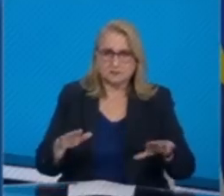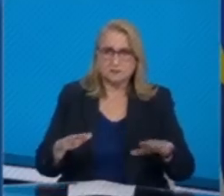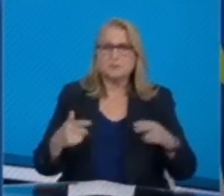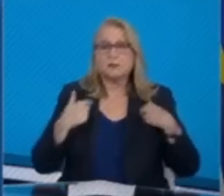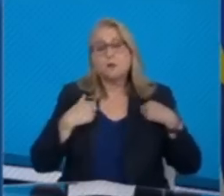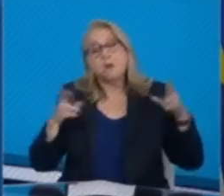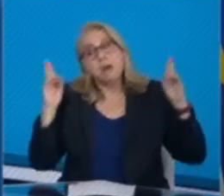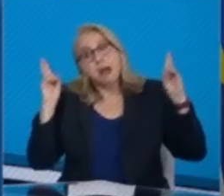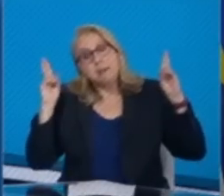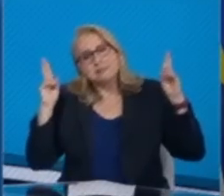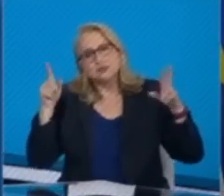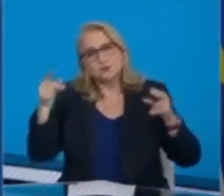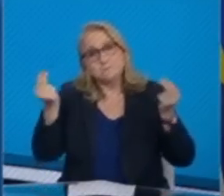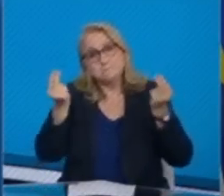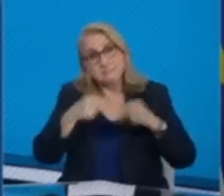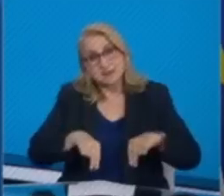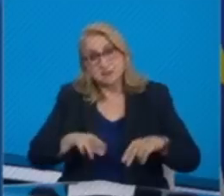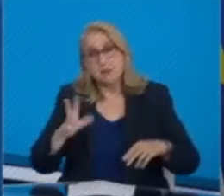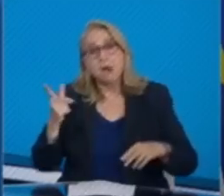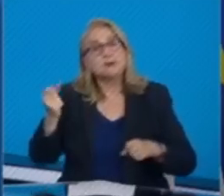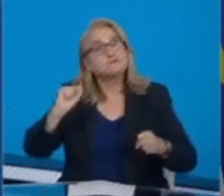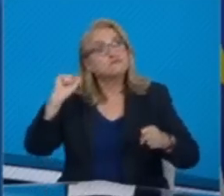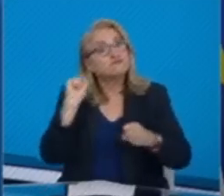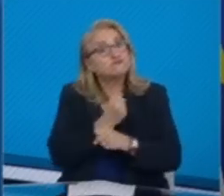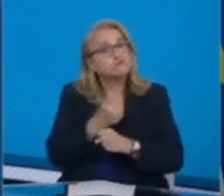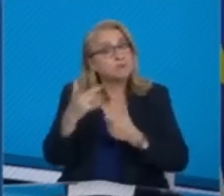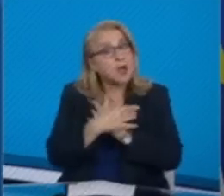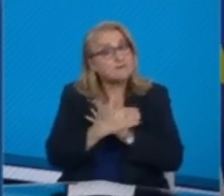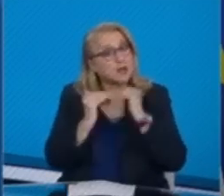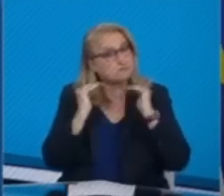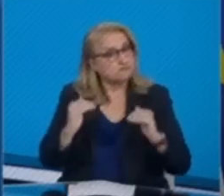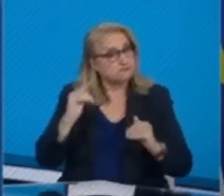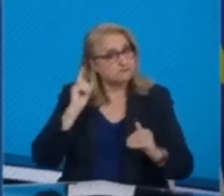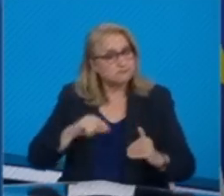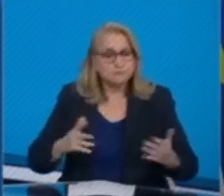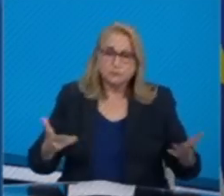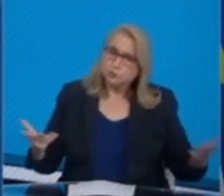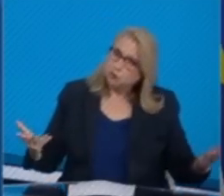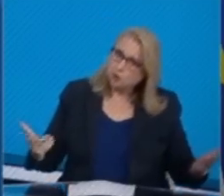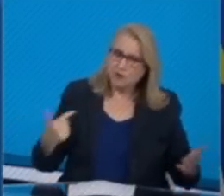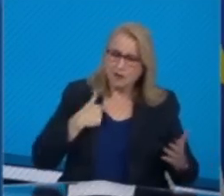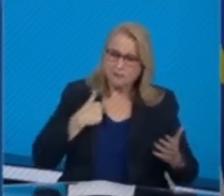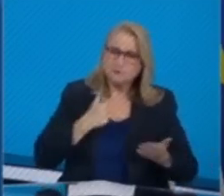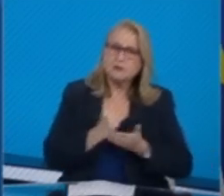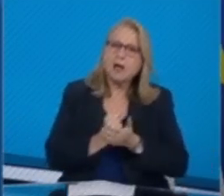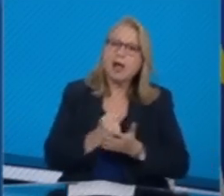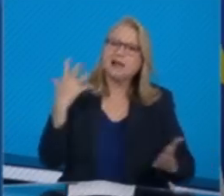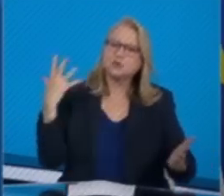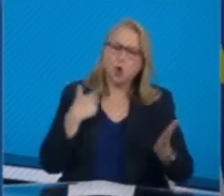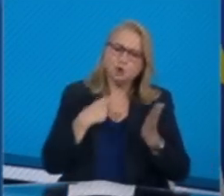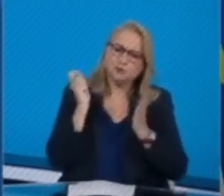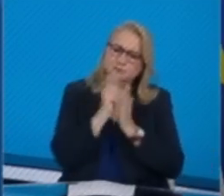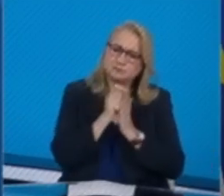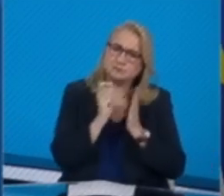πρώτο, το τονίζω, θα αποτελέσει στοιχείο της ελληνικής αξιολόγησης της ευρωπαϊκής πορείας